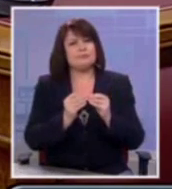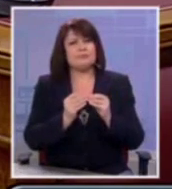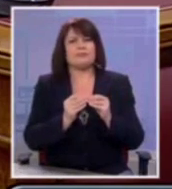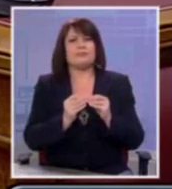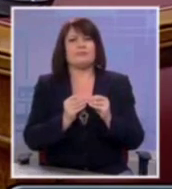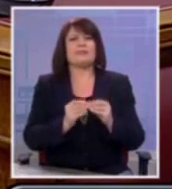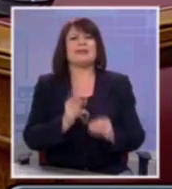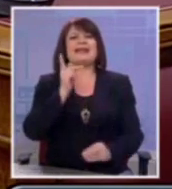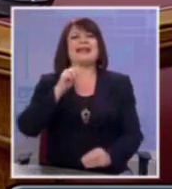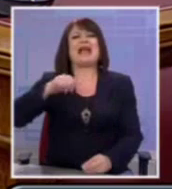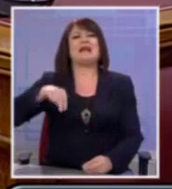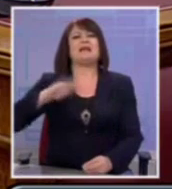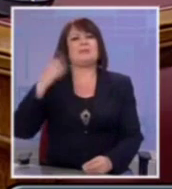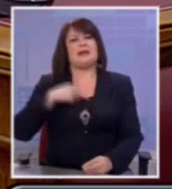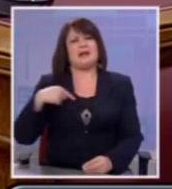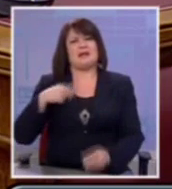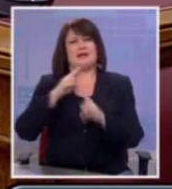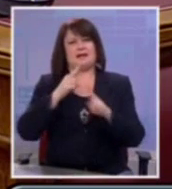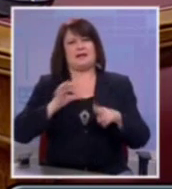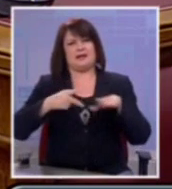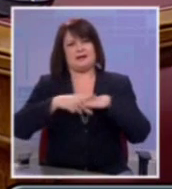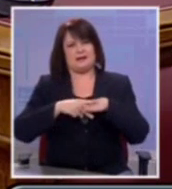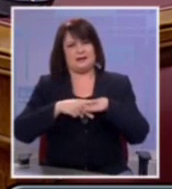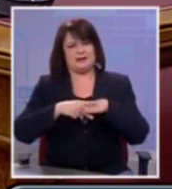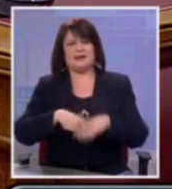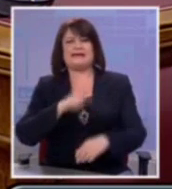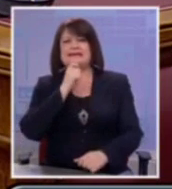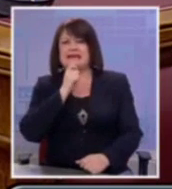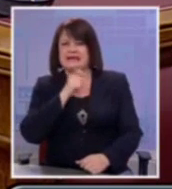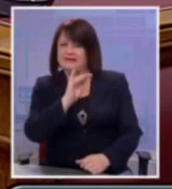κυρίου Στρόους-Καν, από τον οποίο πήρε μια συνέντευξη.